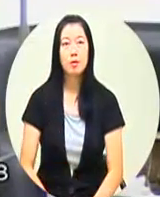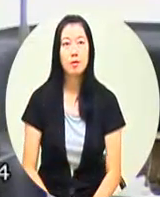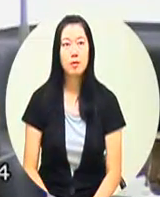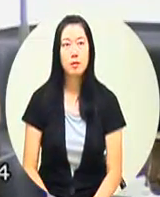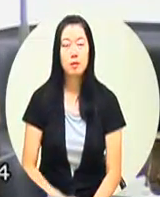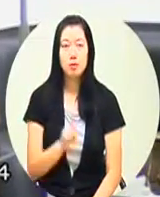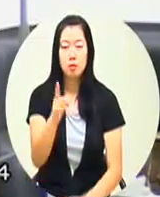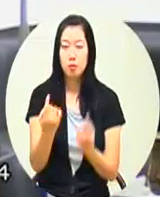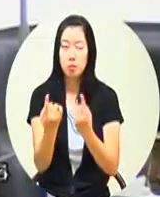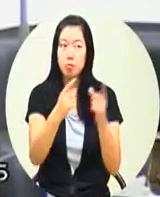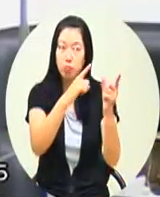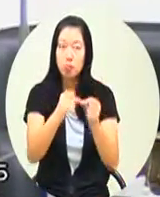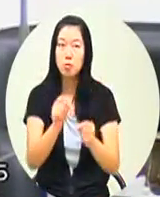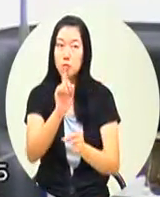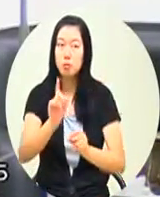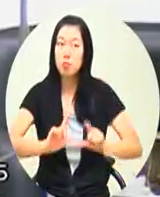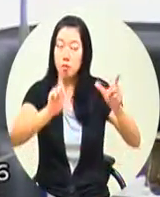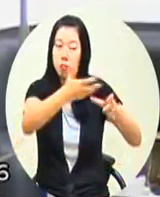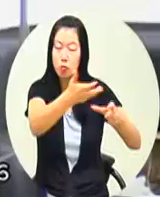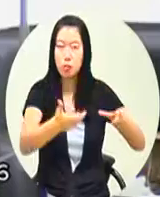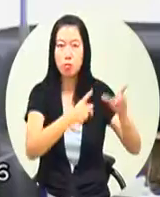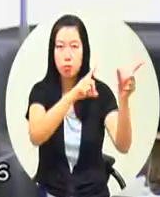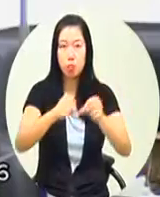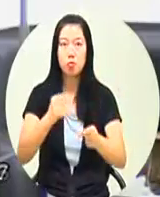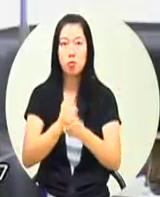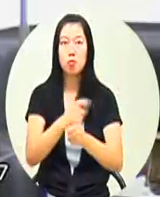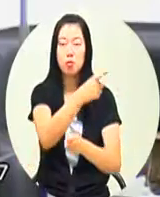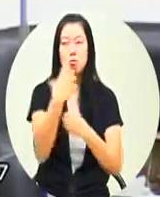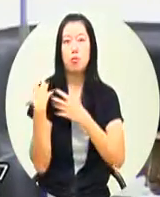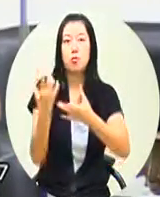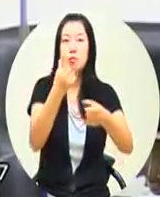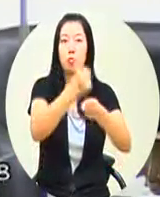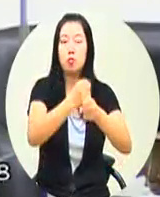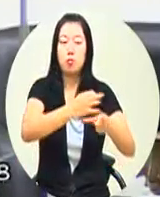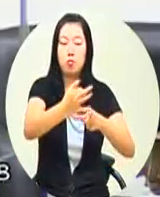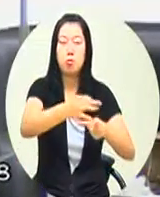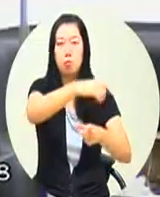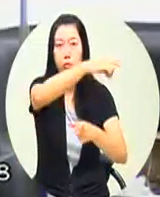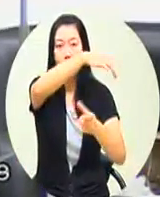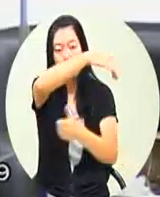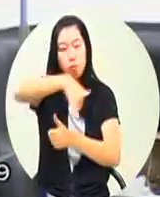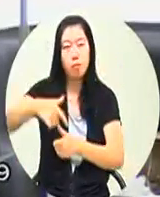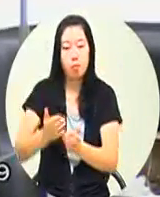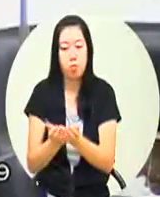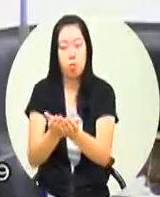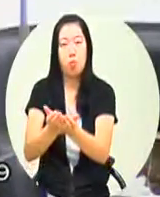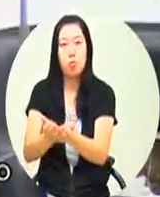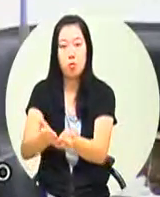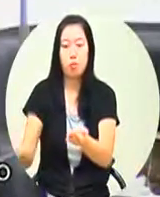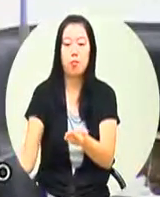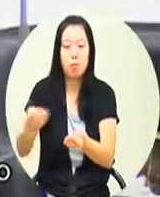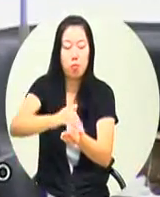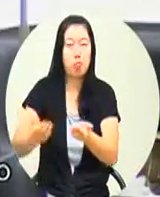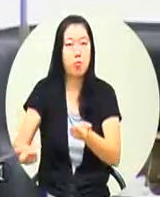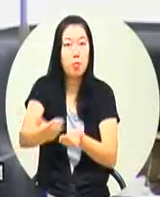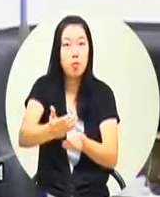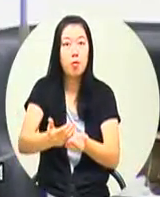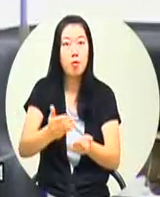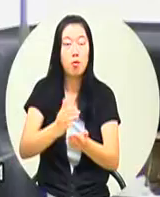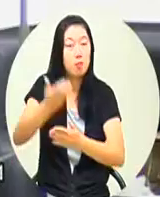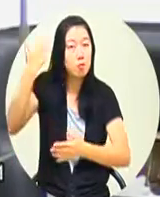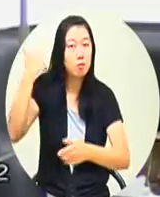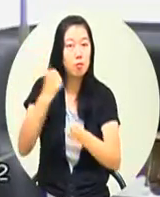嘛要比照东湖同款，你嘛是要叫包厢来哦。啊，无你本来人讲会使坐船啊，你话即摆拢变袂使啊。